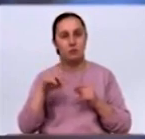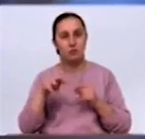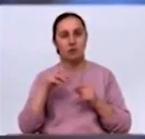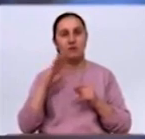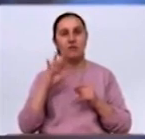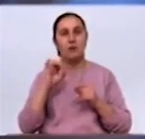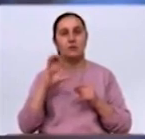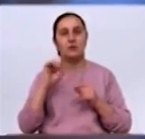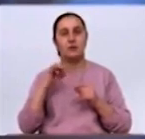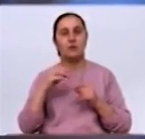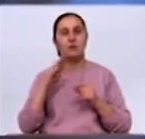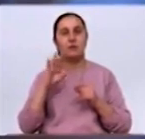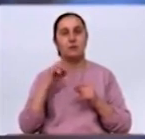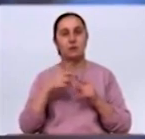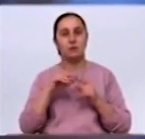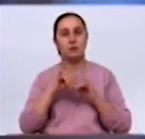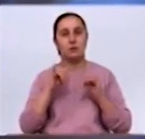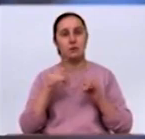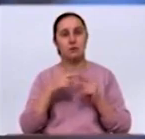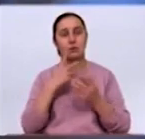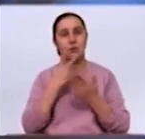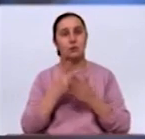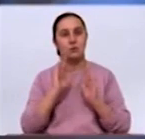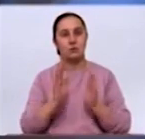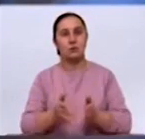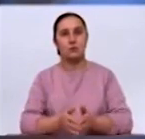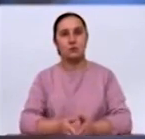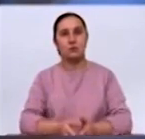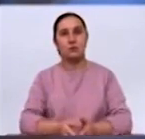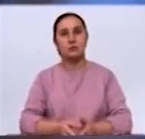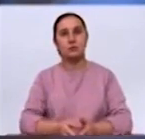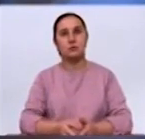veb-saytlar, veb-sahifalar yaratishni ham ko'rib chiqamiz.